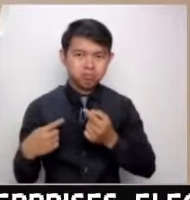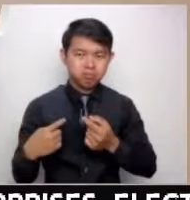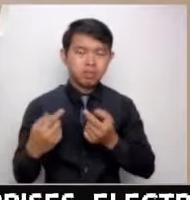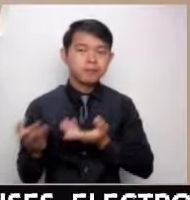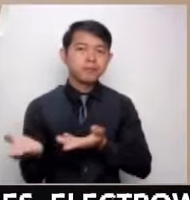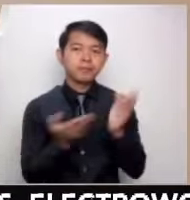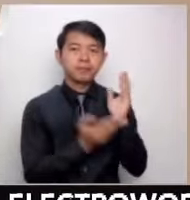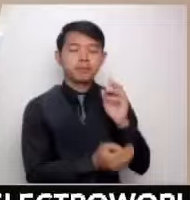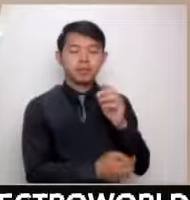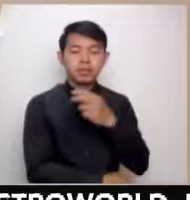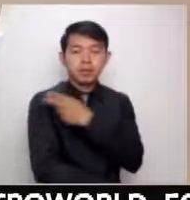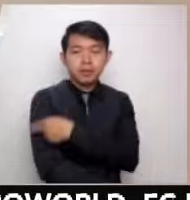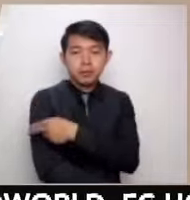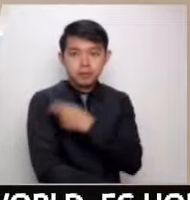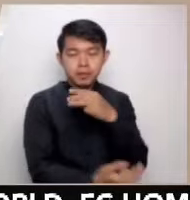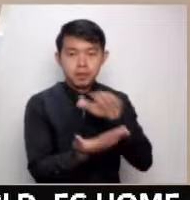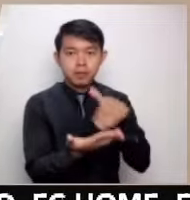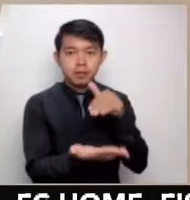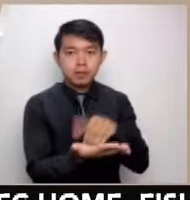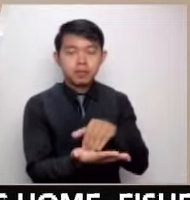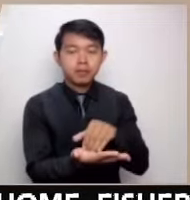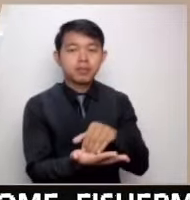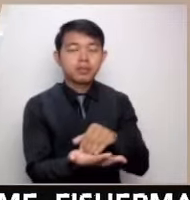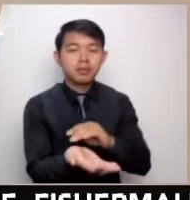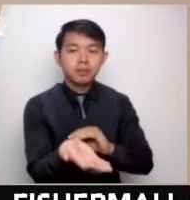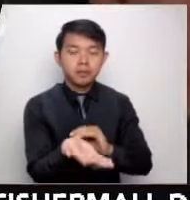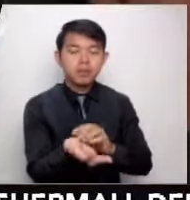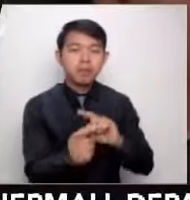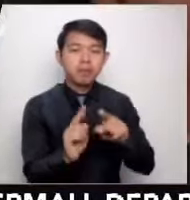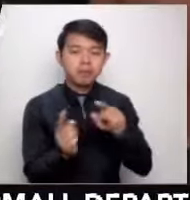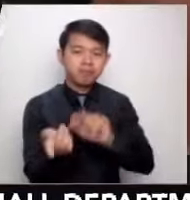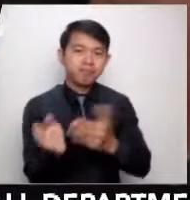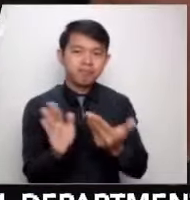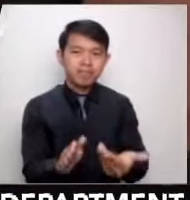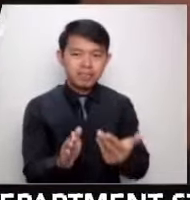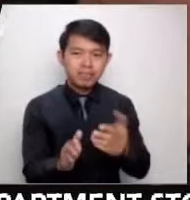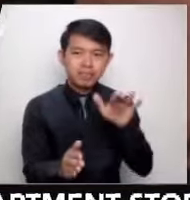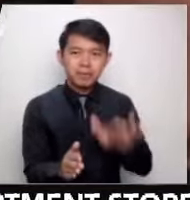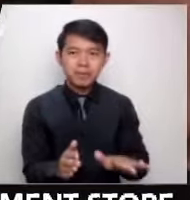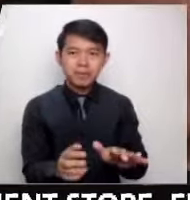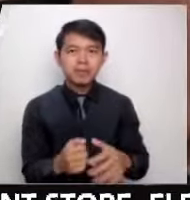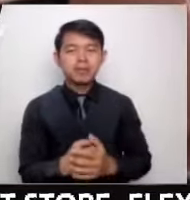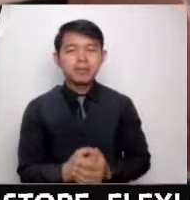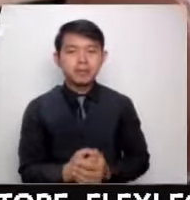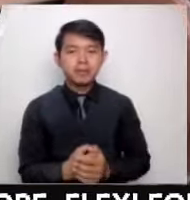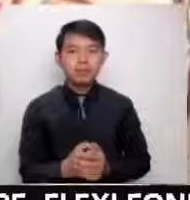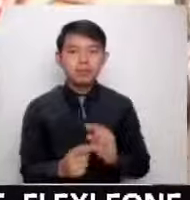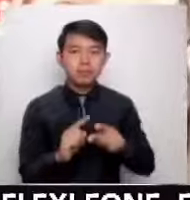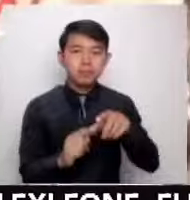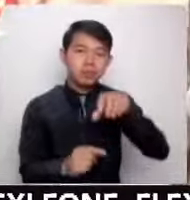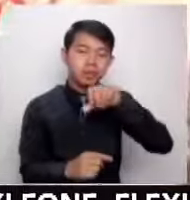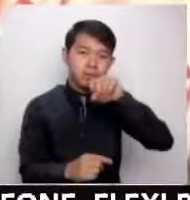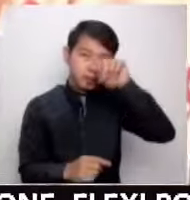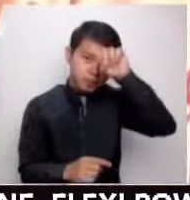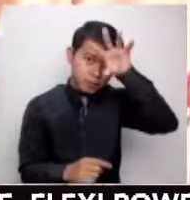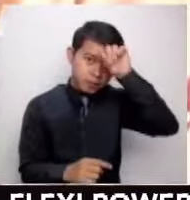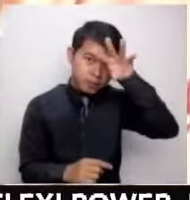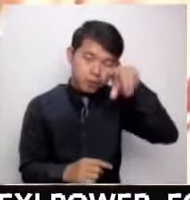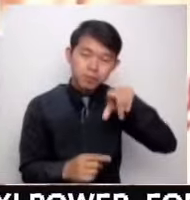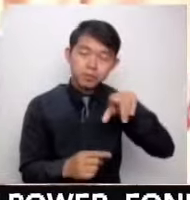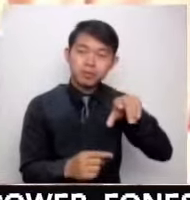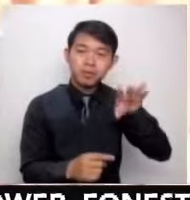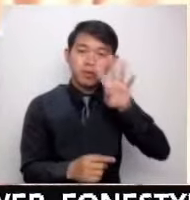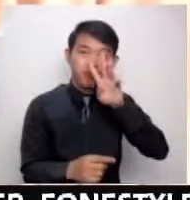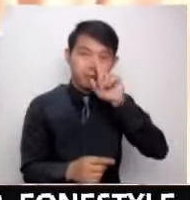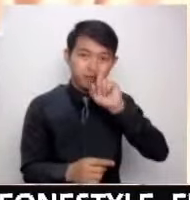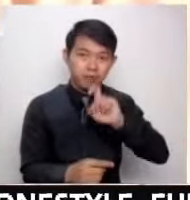Medical Center kung saan siya binawian ng buhay. Ayon sa lulo ng 4 na taong gulang na bata, nalingat at